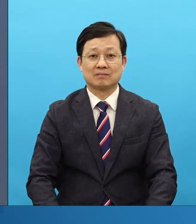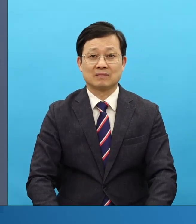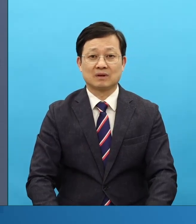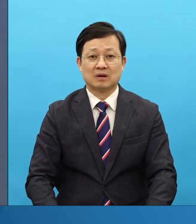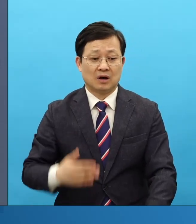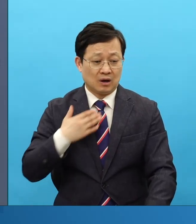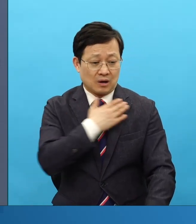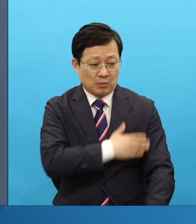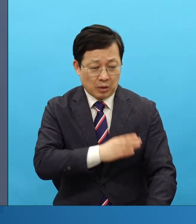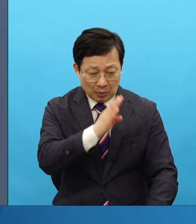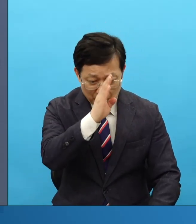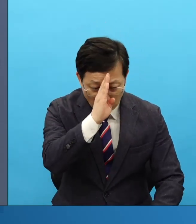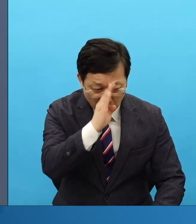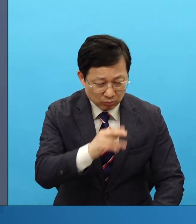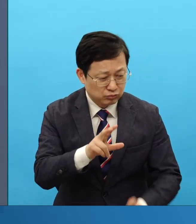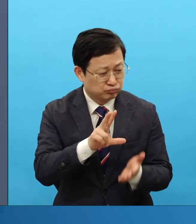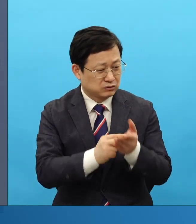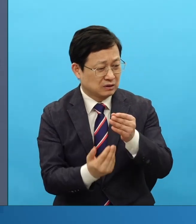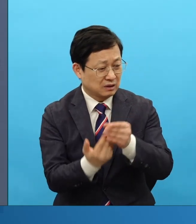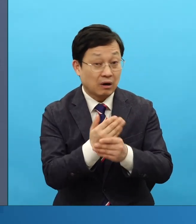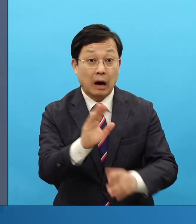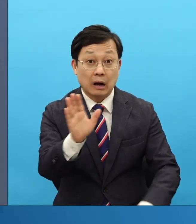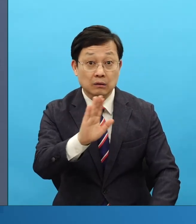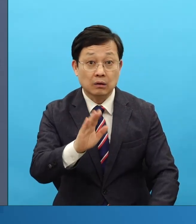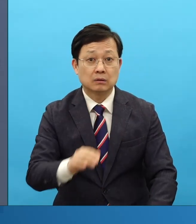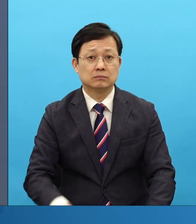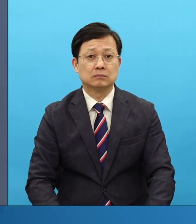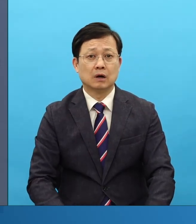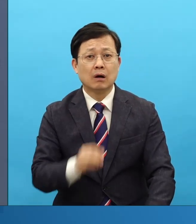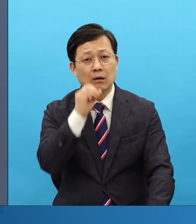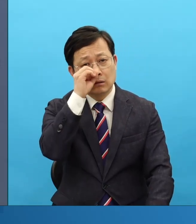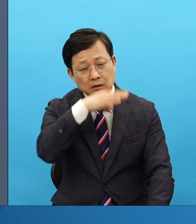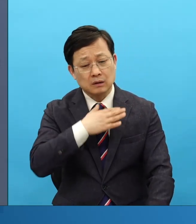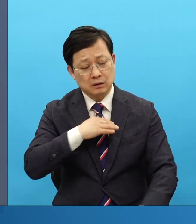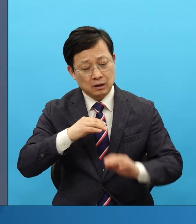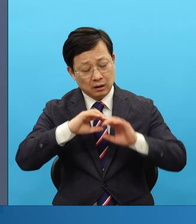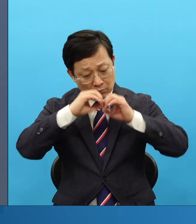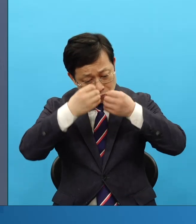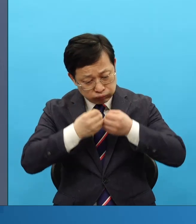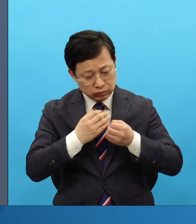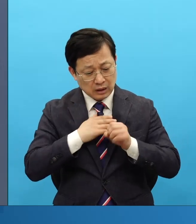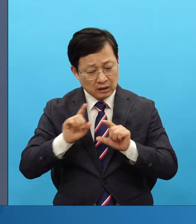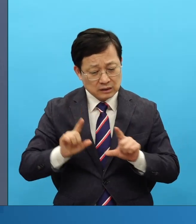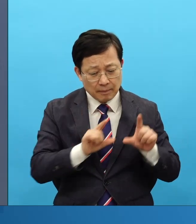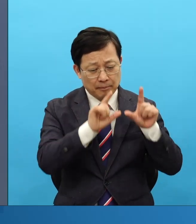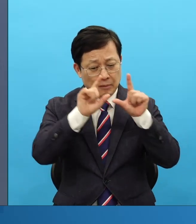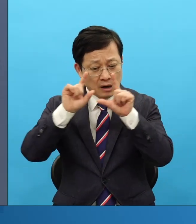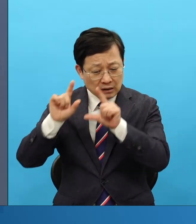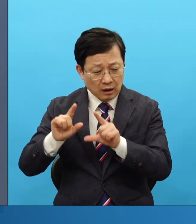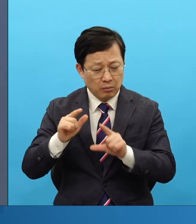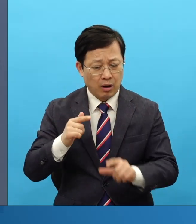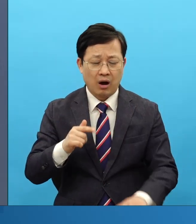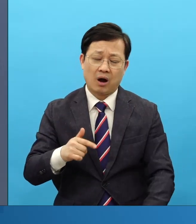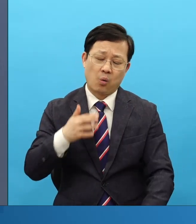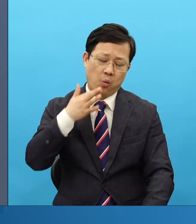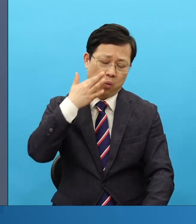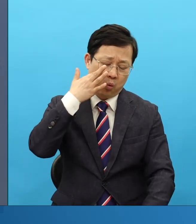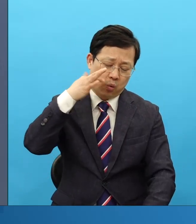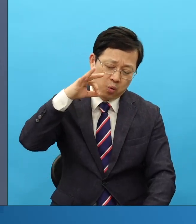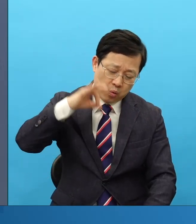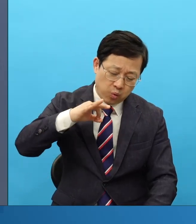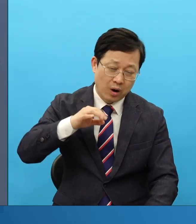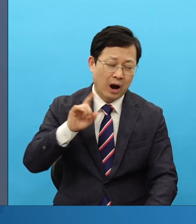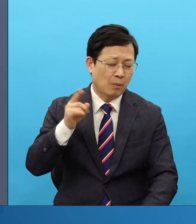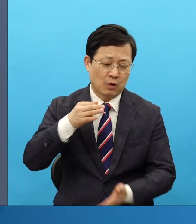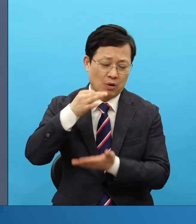병이 오거나 문제에서 깨달은 게 아니고 내 인생이 너무 가치가 없는 거예요. Truly, it's not that I had some kind of great sickness or illness, but I had no worth